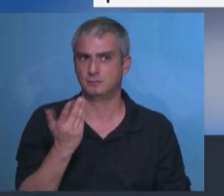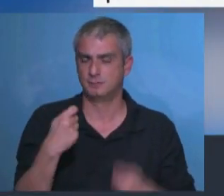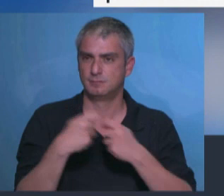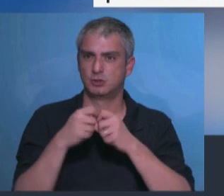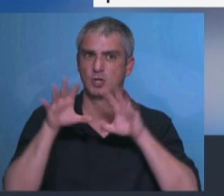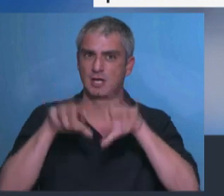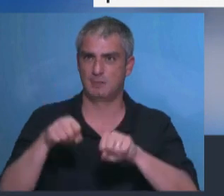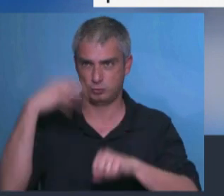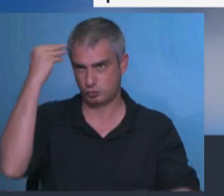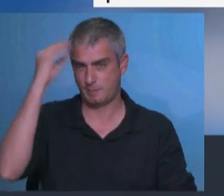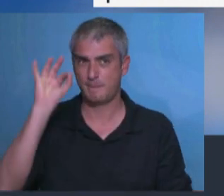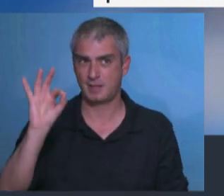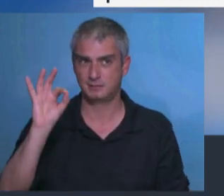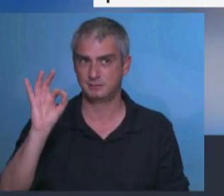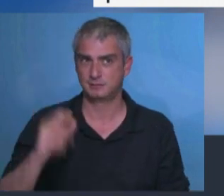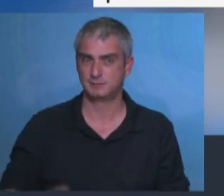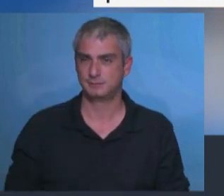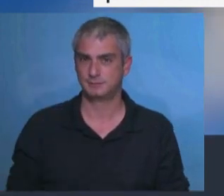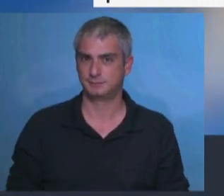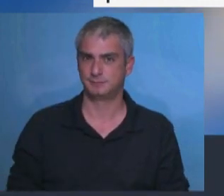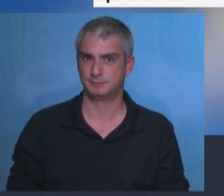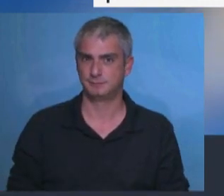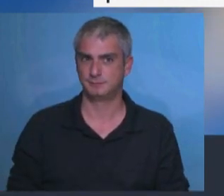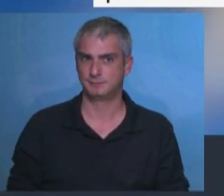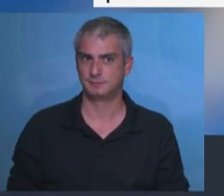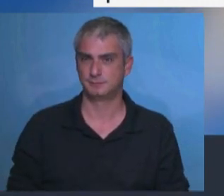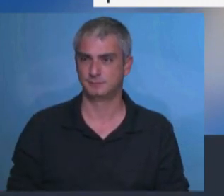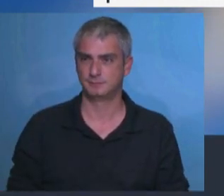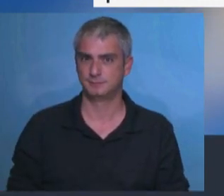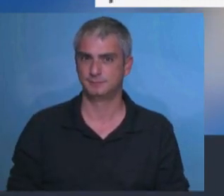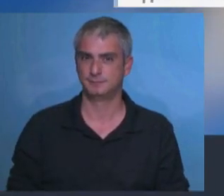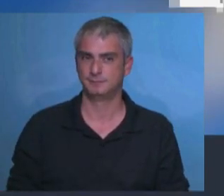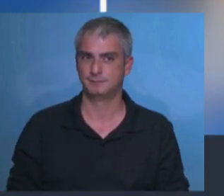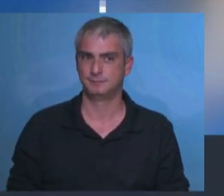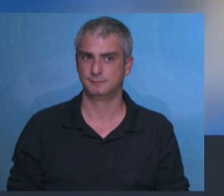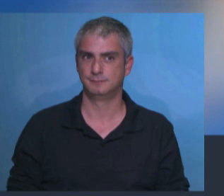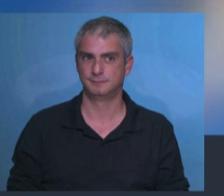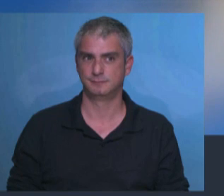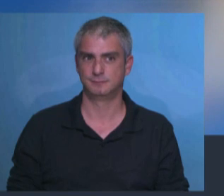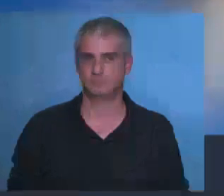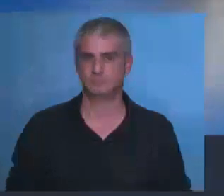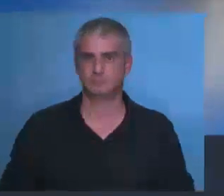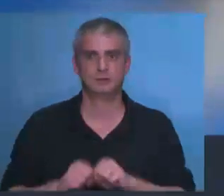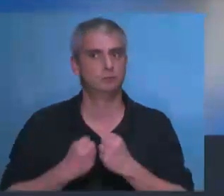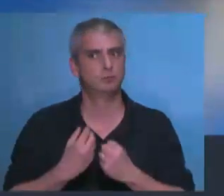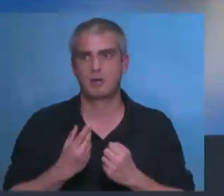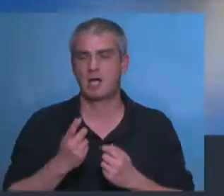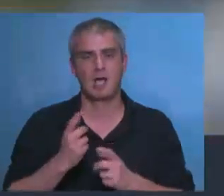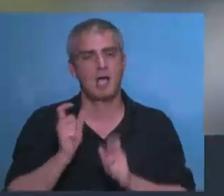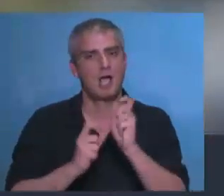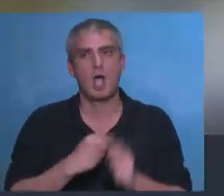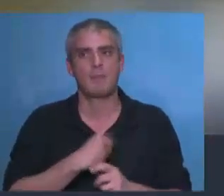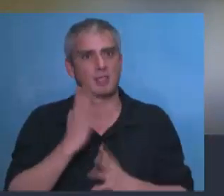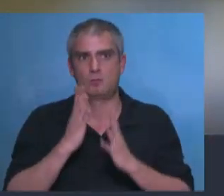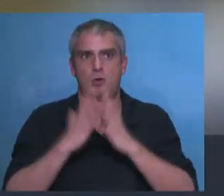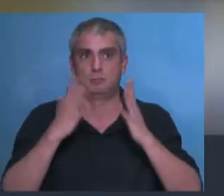occupation of Palestine, is just an increasing crisis of humanitarian condition.